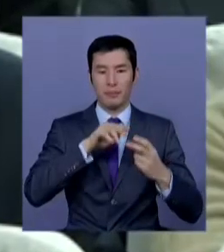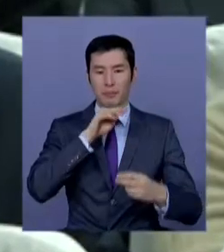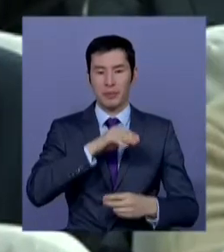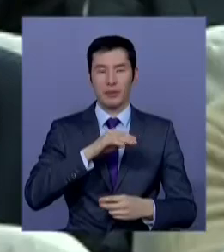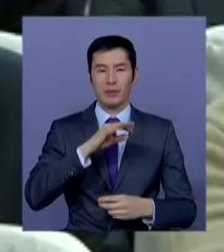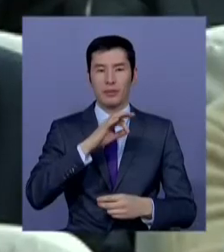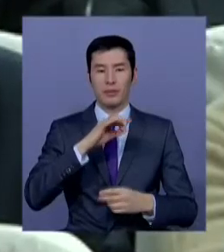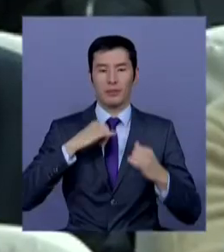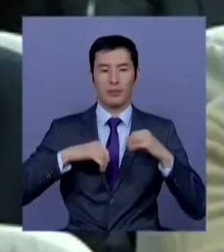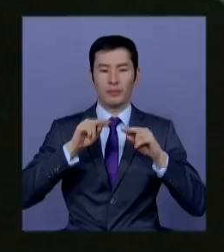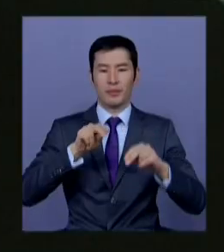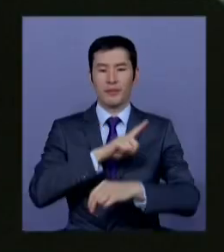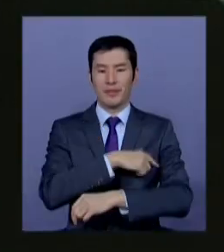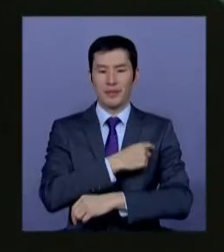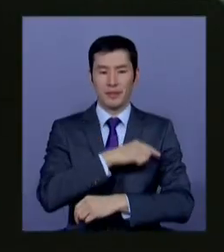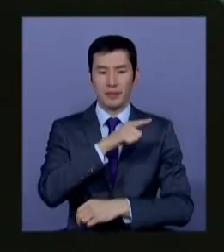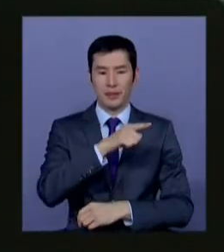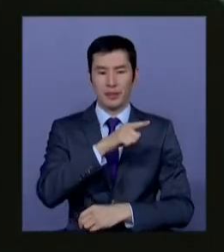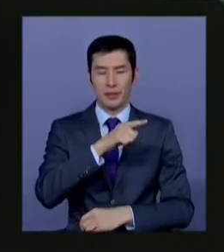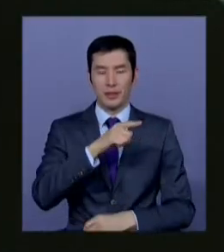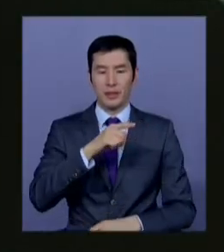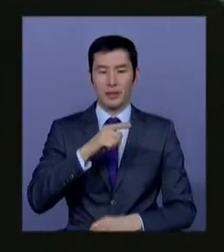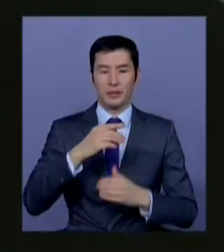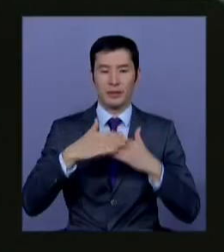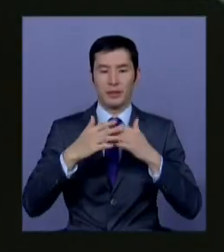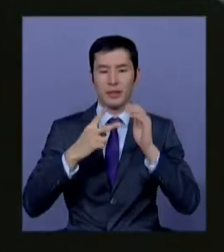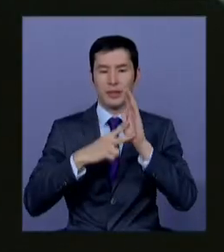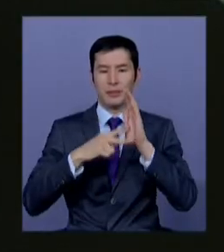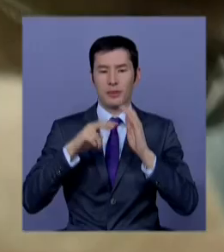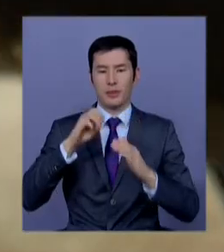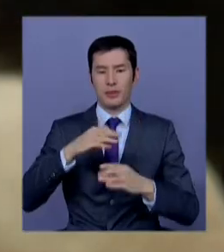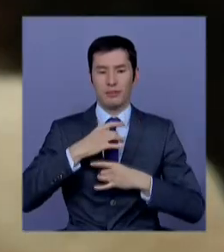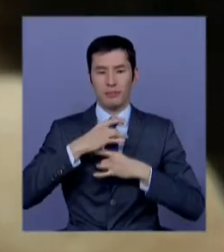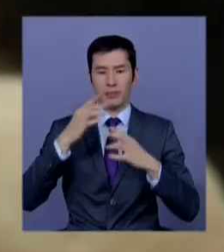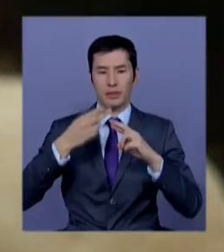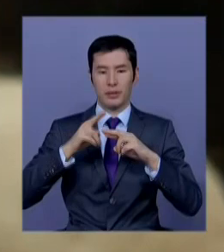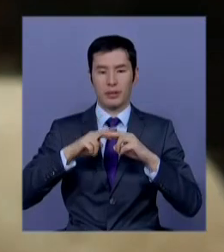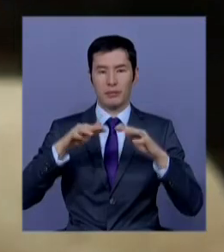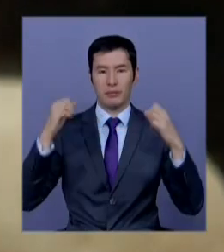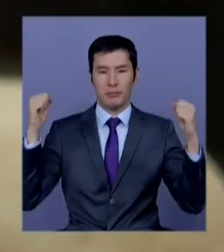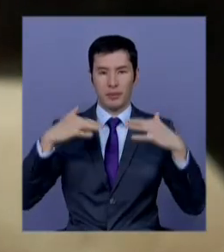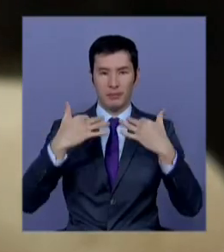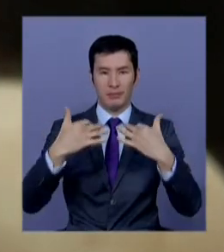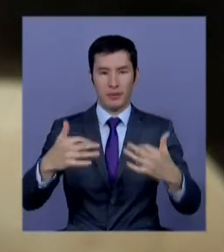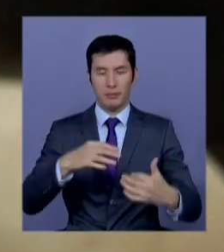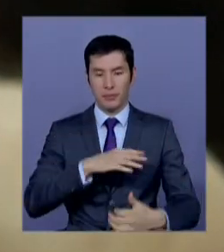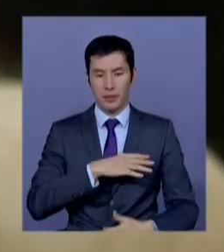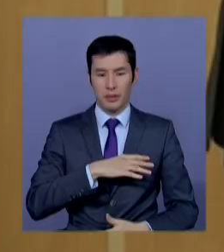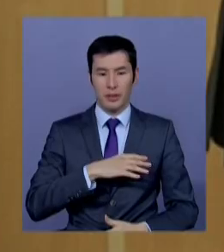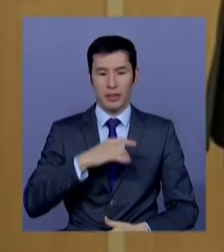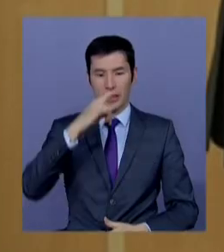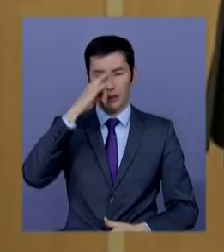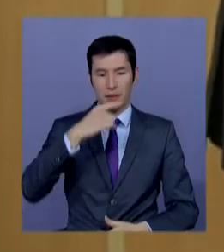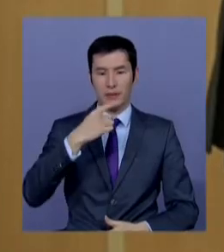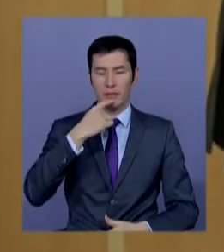педагогика ғылымдарының докторы Фаузия Шәмсиқызының 70 жылдық мерейтойына арналған тағылымдық конференция өтті. Қазақ тіл